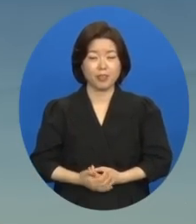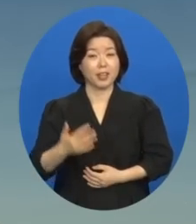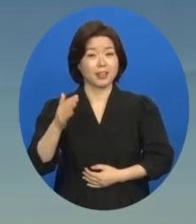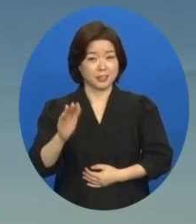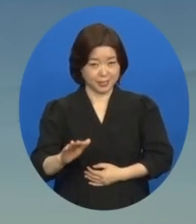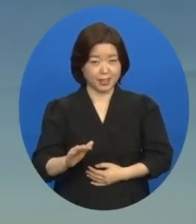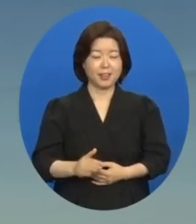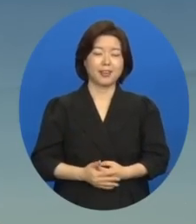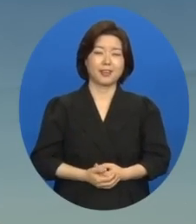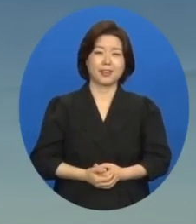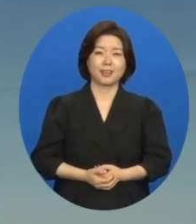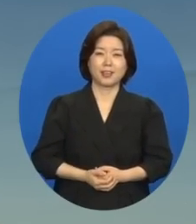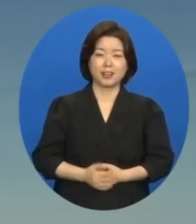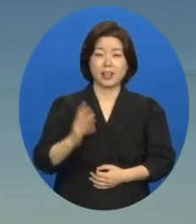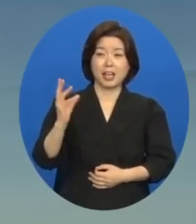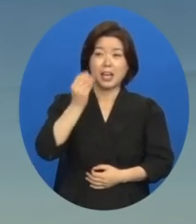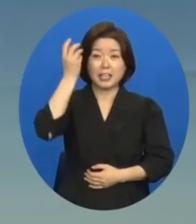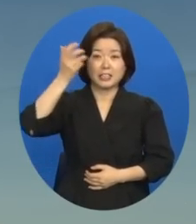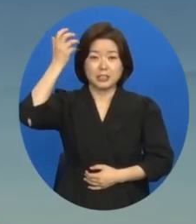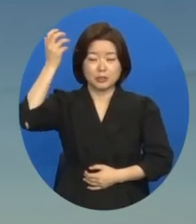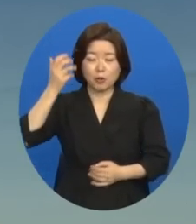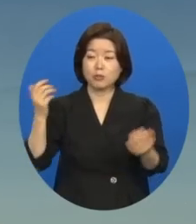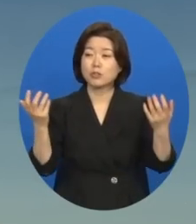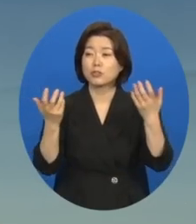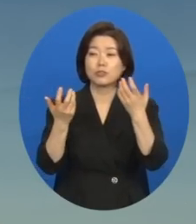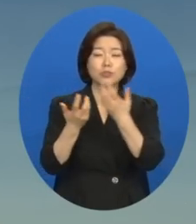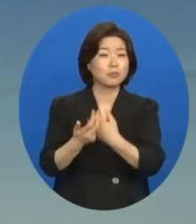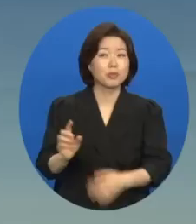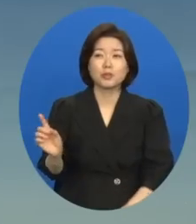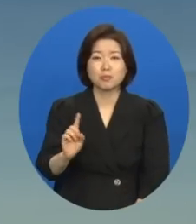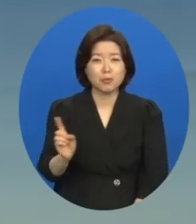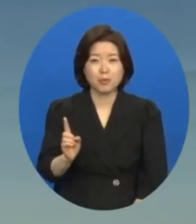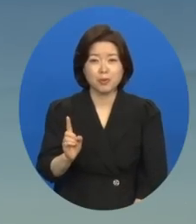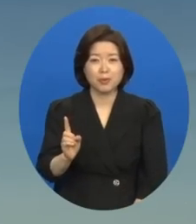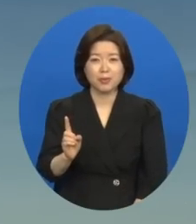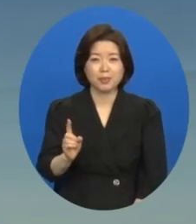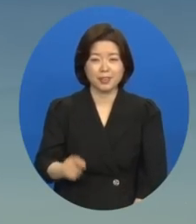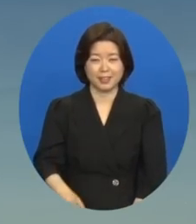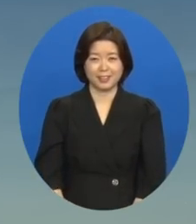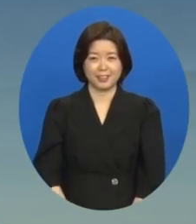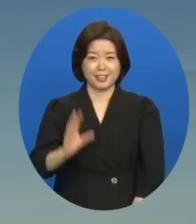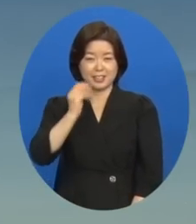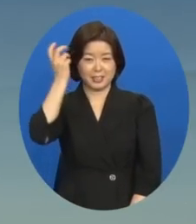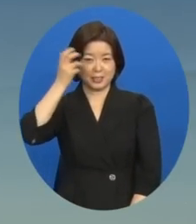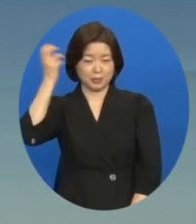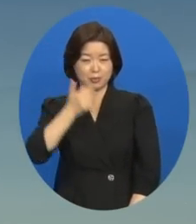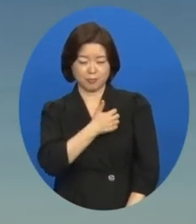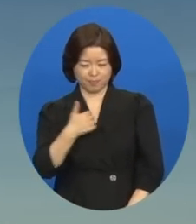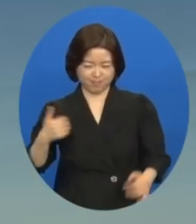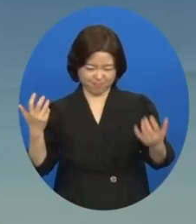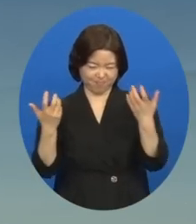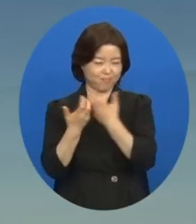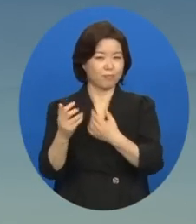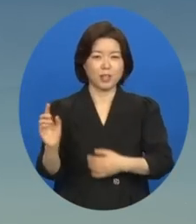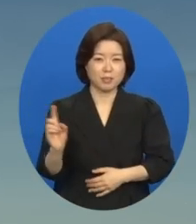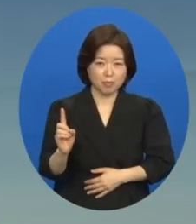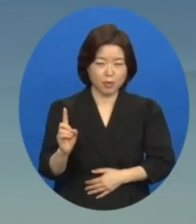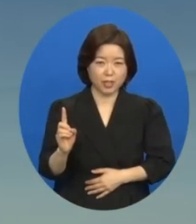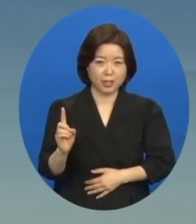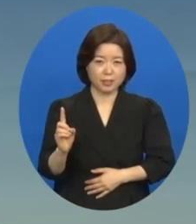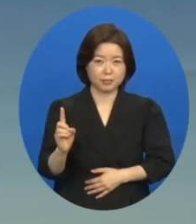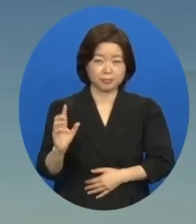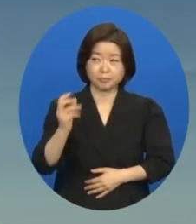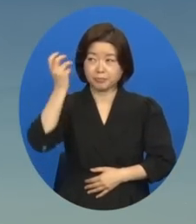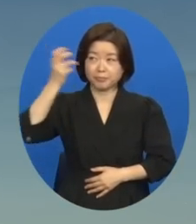그런데요, 그럼 성령 충만이 뭐예요, 목사님? 성령 충만이 뭐지요? 성령